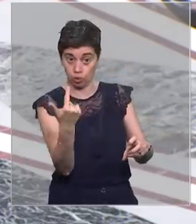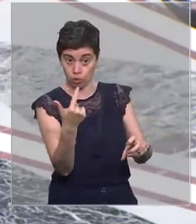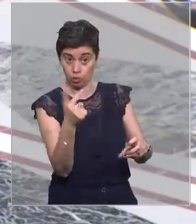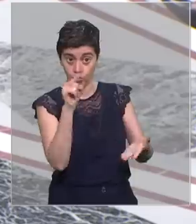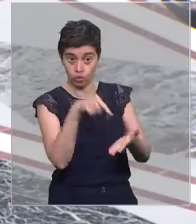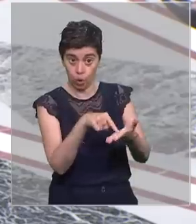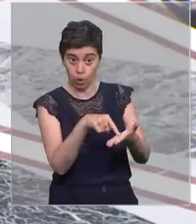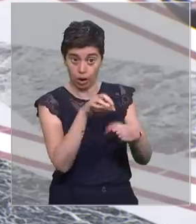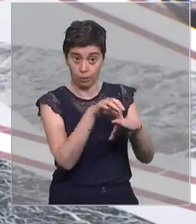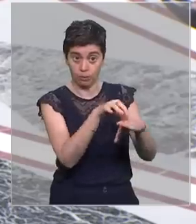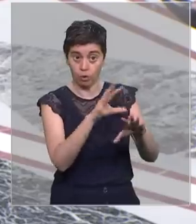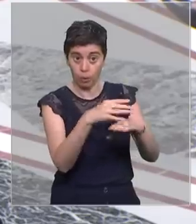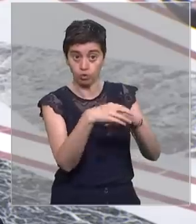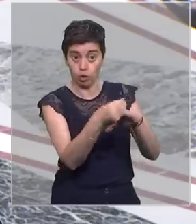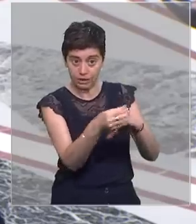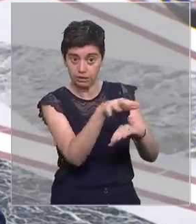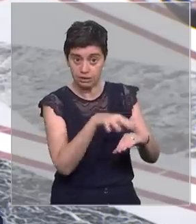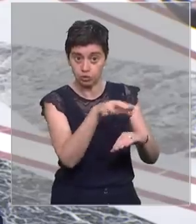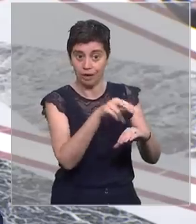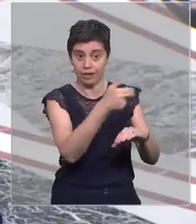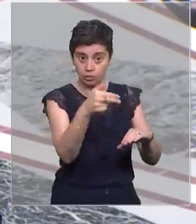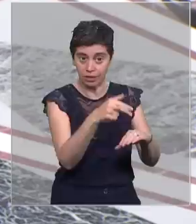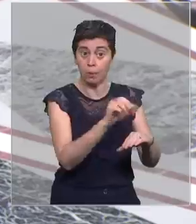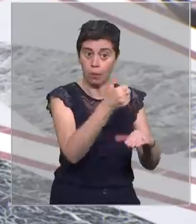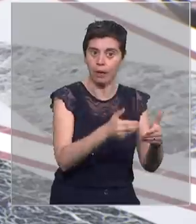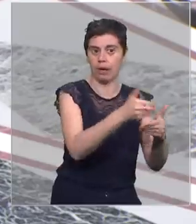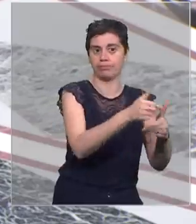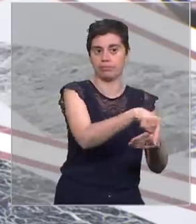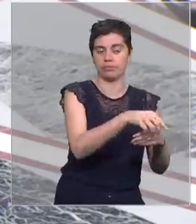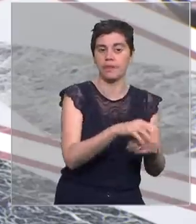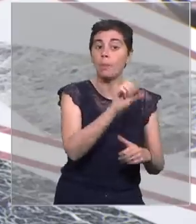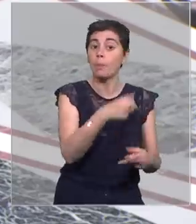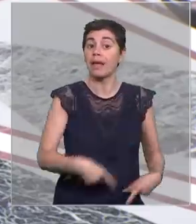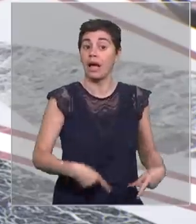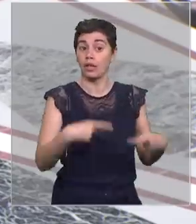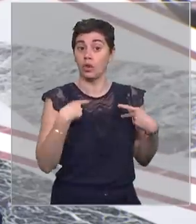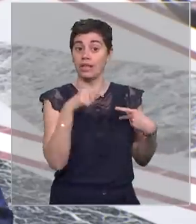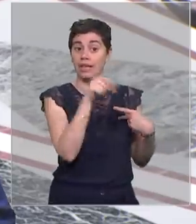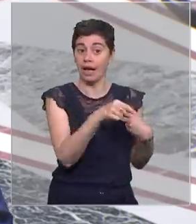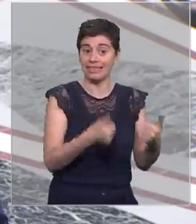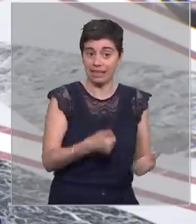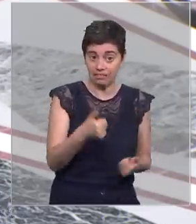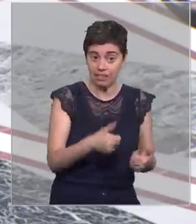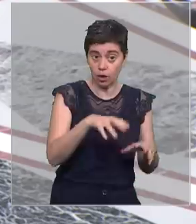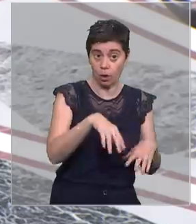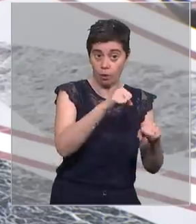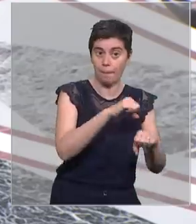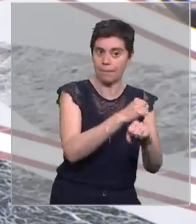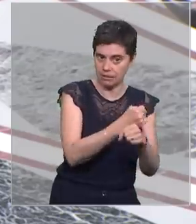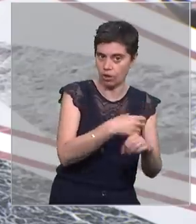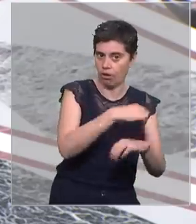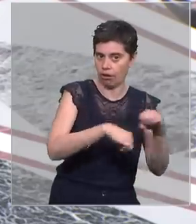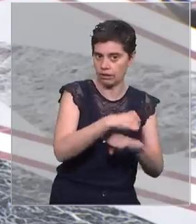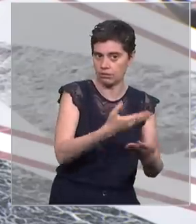vers la sortie du territoire national. Il y a également inauguré le premier atelier en Outre-mer du service de l'emploi pénitentiaire qui